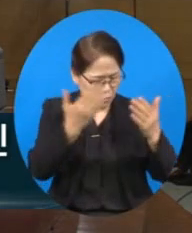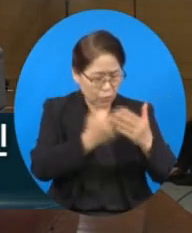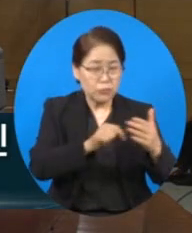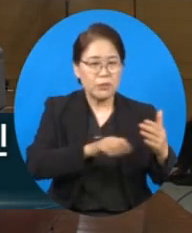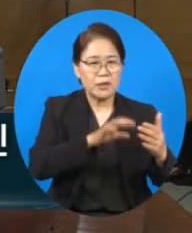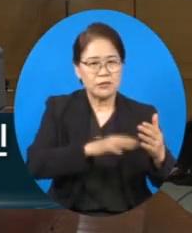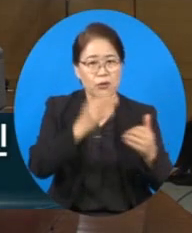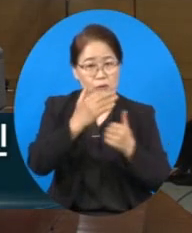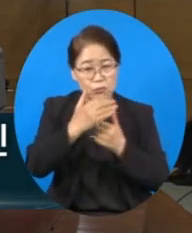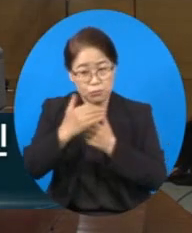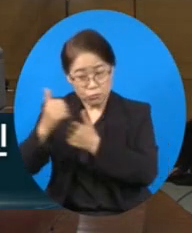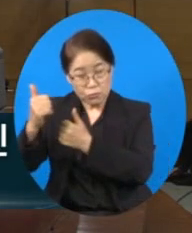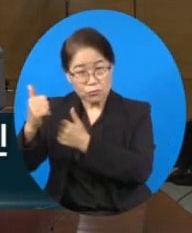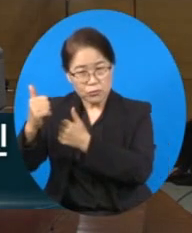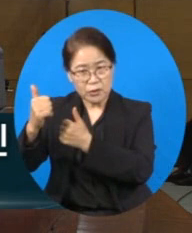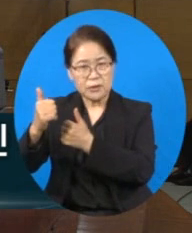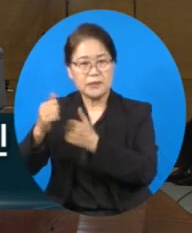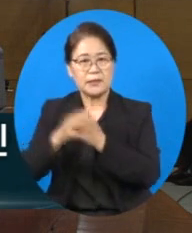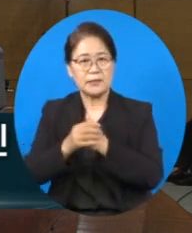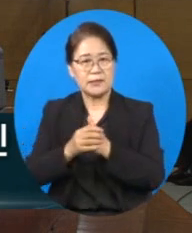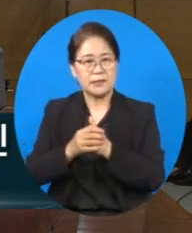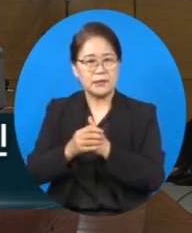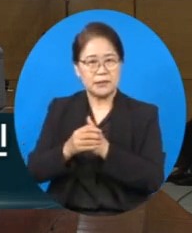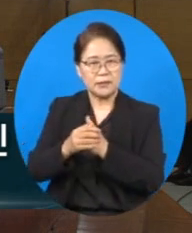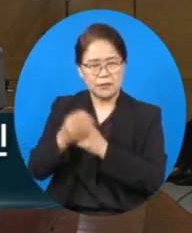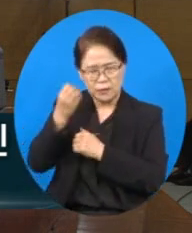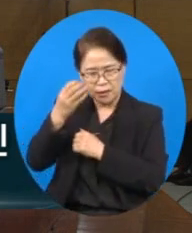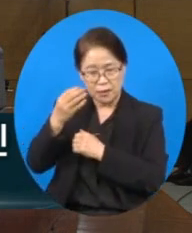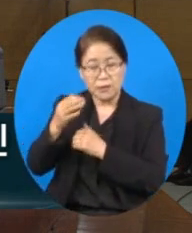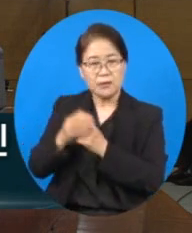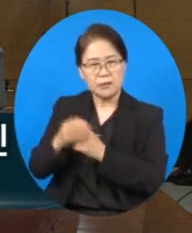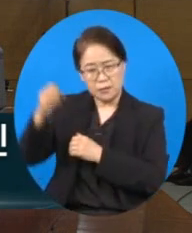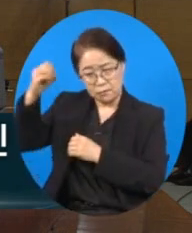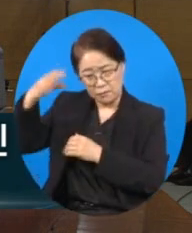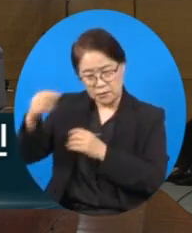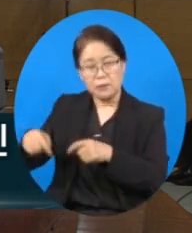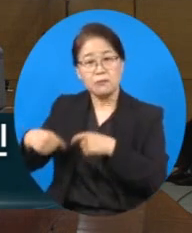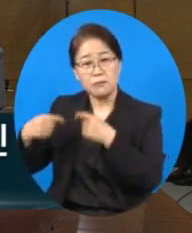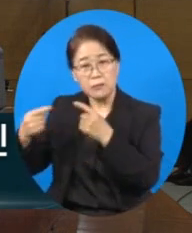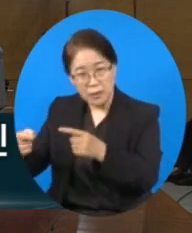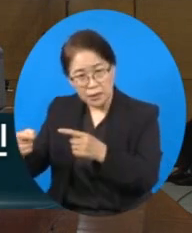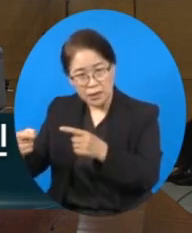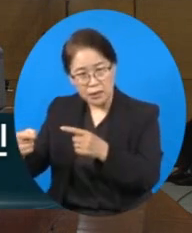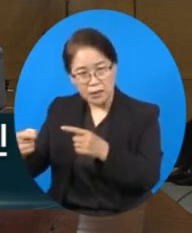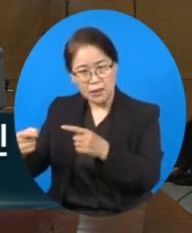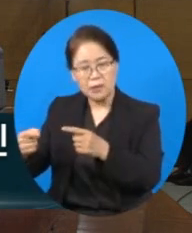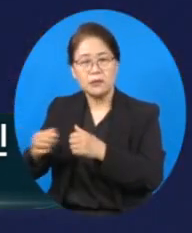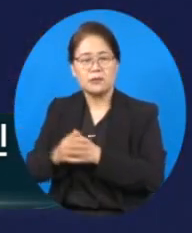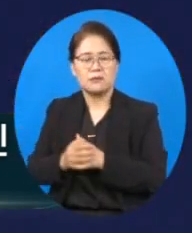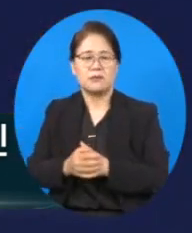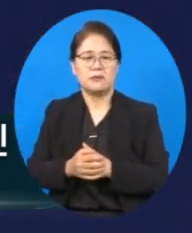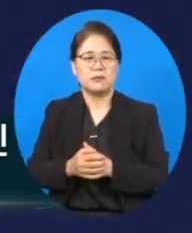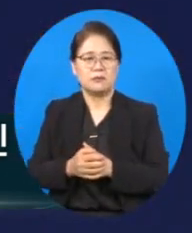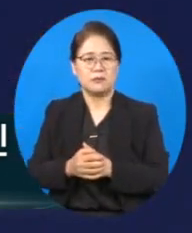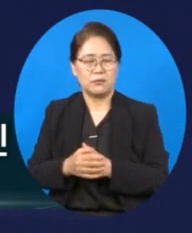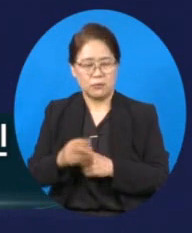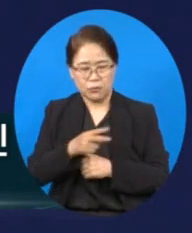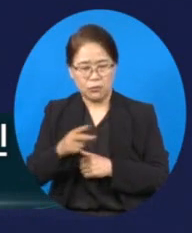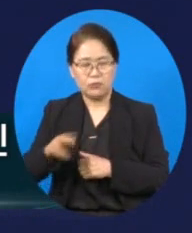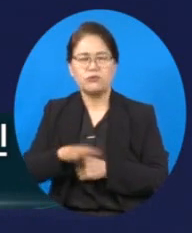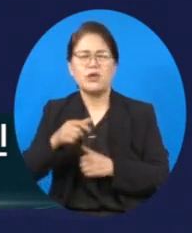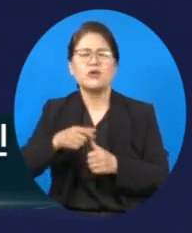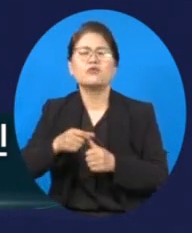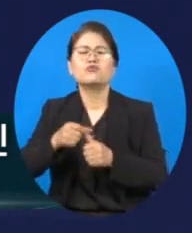데서 불러내요 그의 귀한 빛에 들어가게 하신 이것을 우리의 구원이라고 말하고